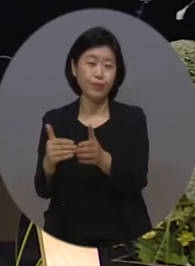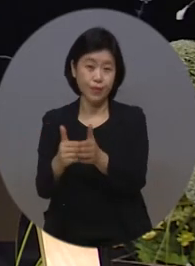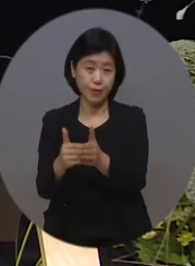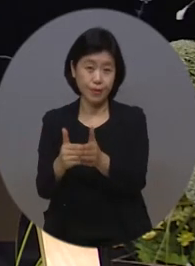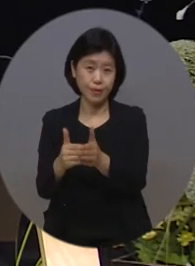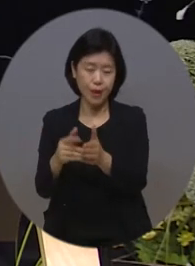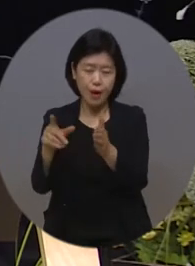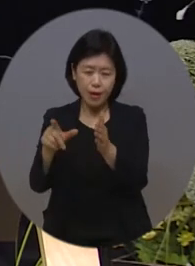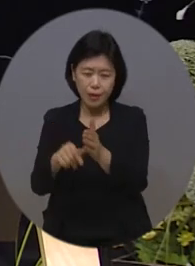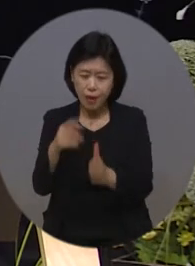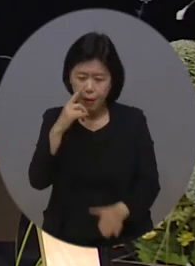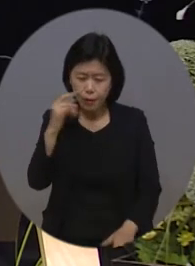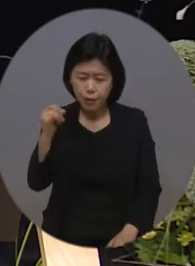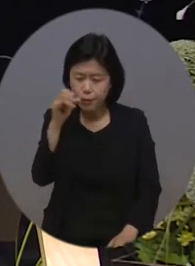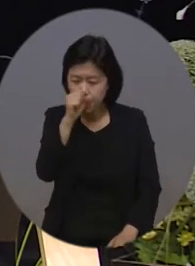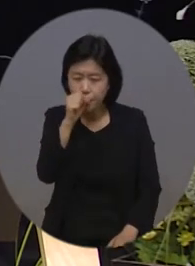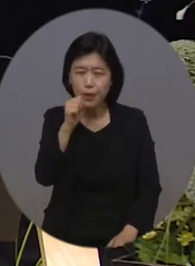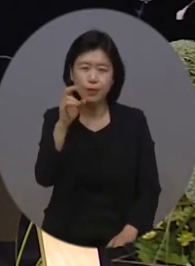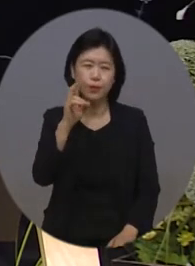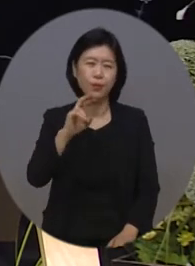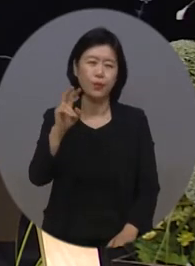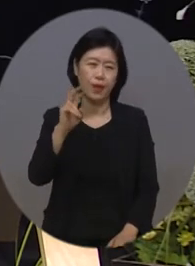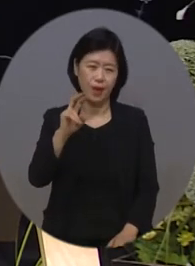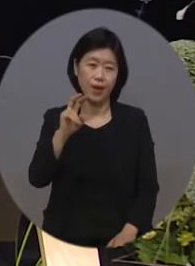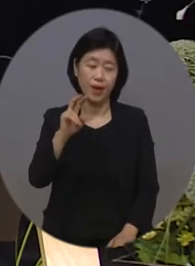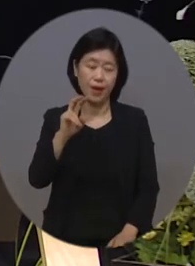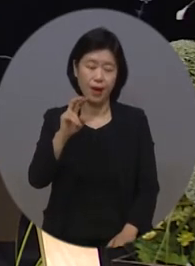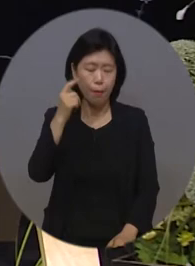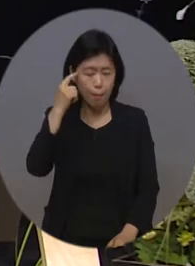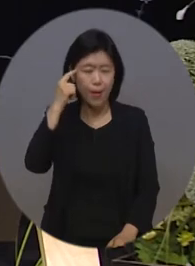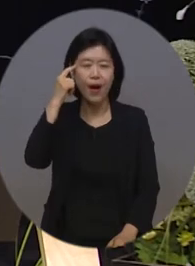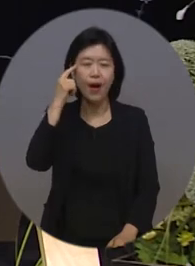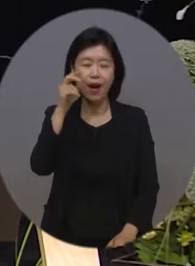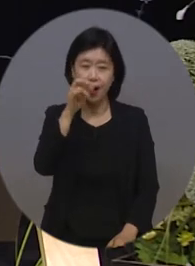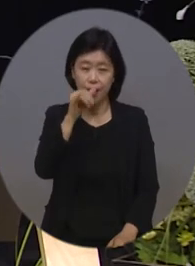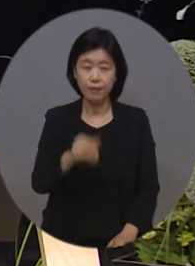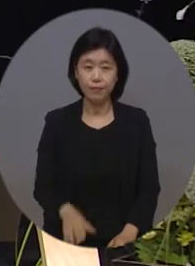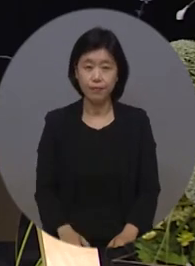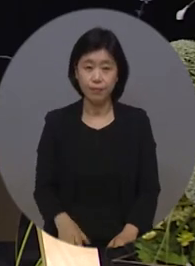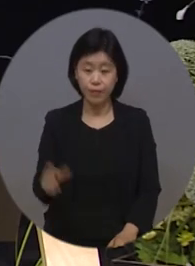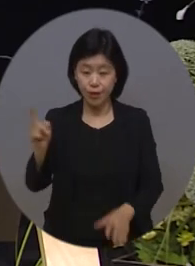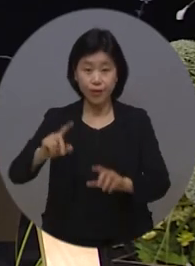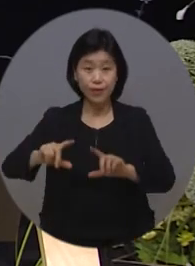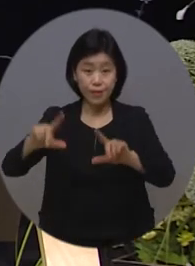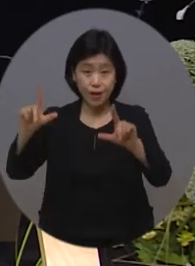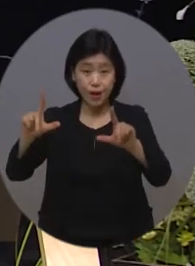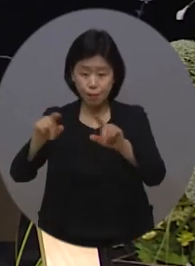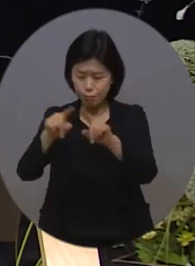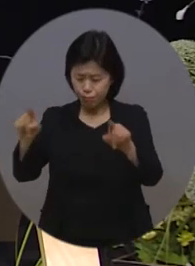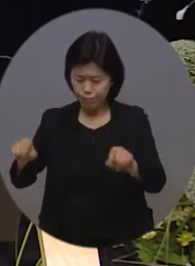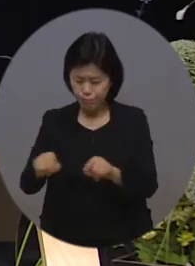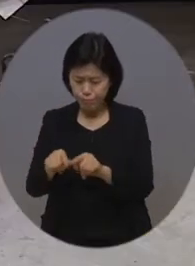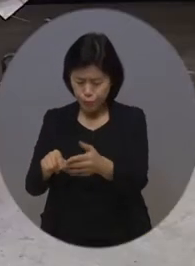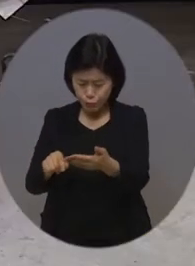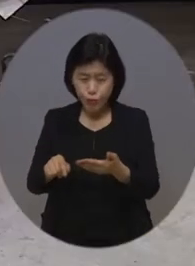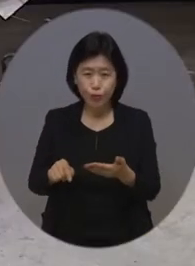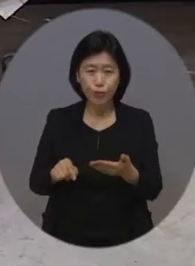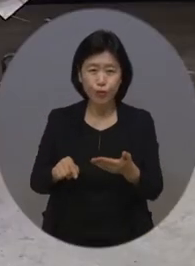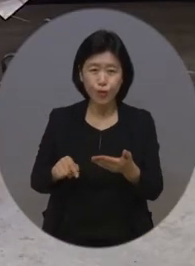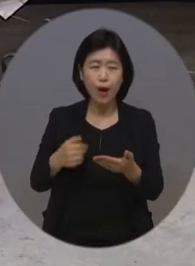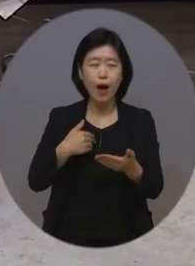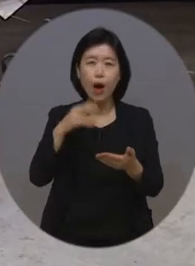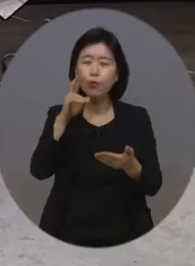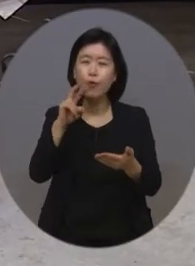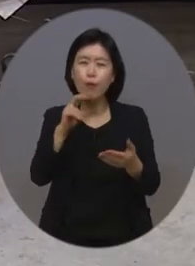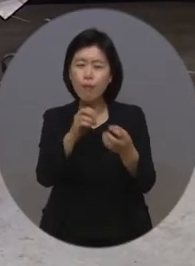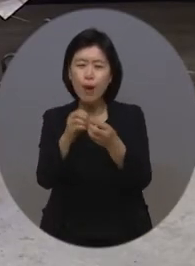문맹을 겨우 벗어난 어머니가 비료 포대 종이를 찢어 건네주며 가사를 적어달라 하신 적이 있었습니다. 제가